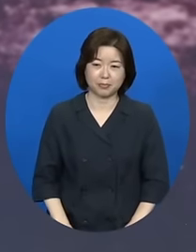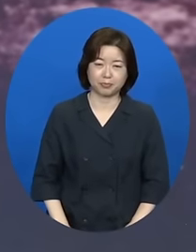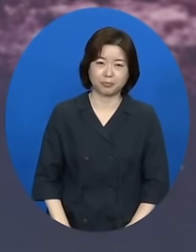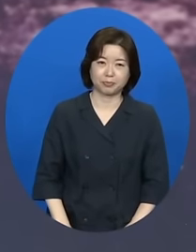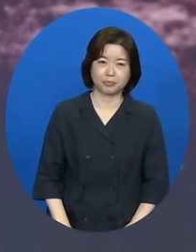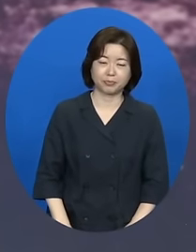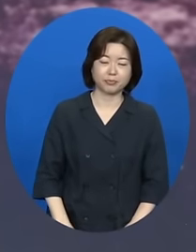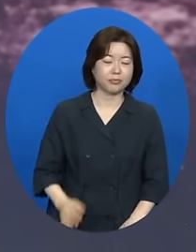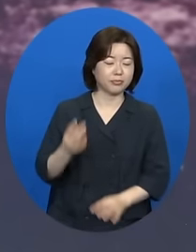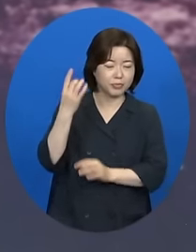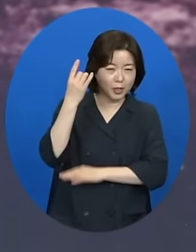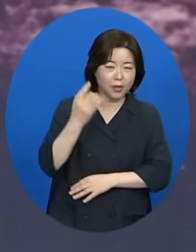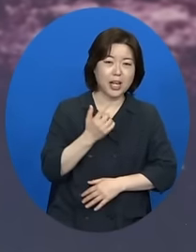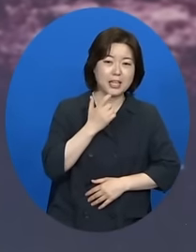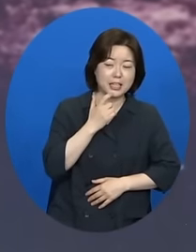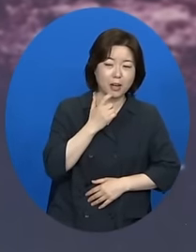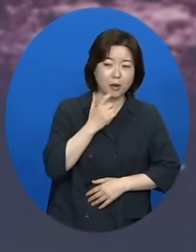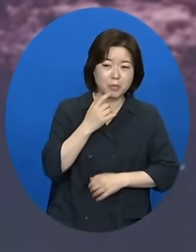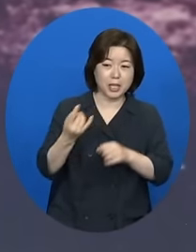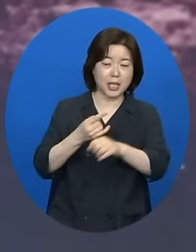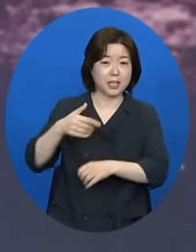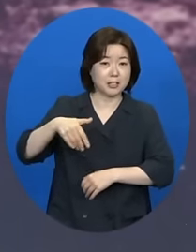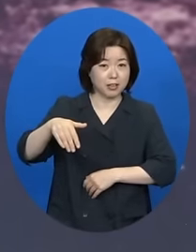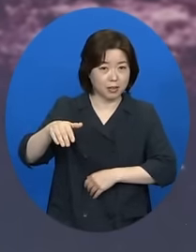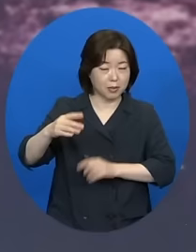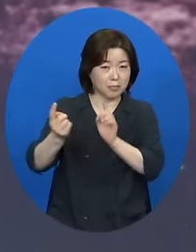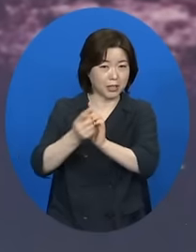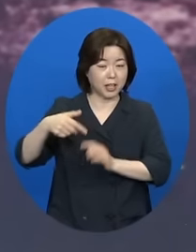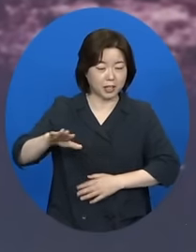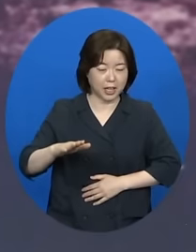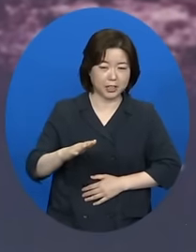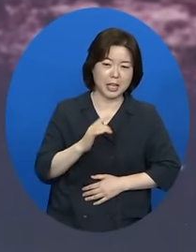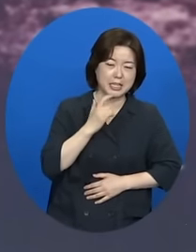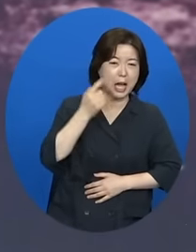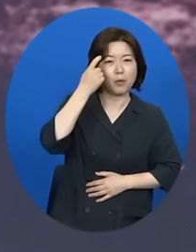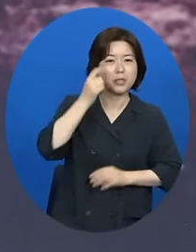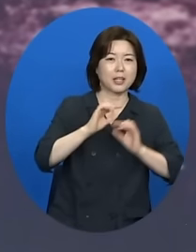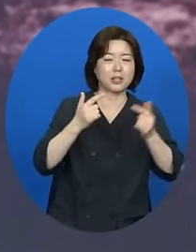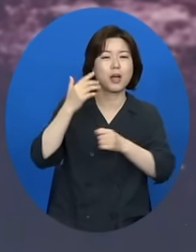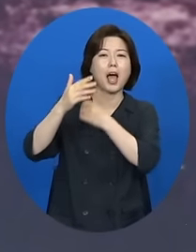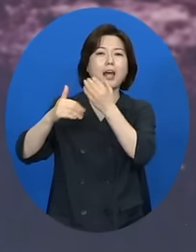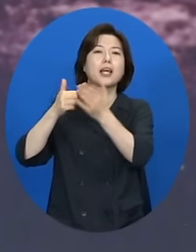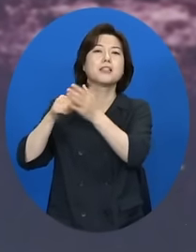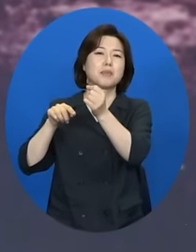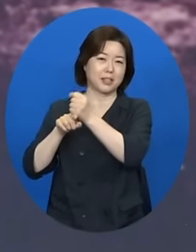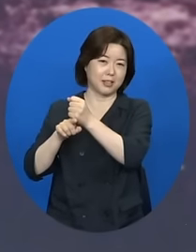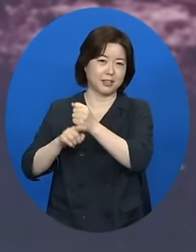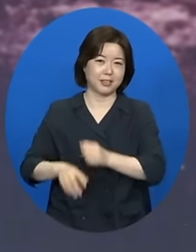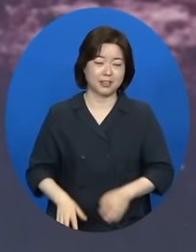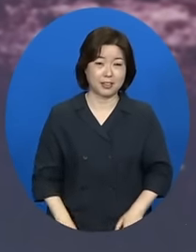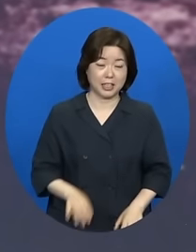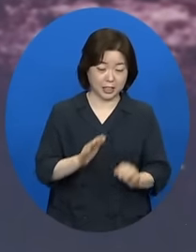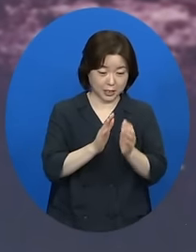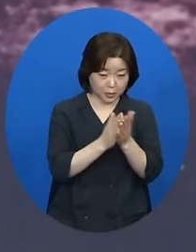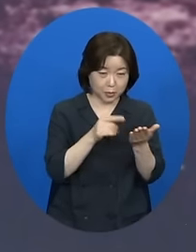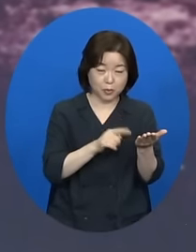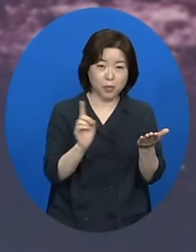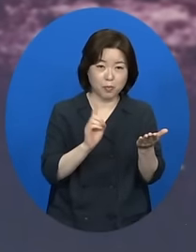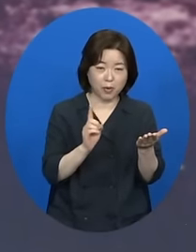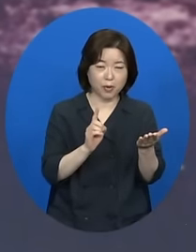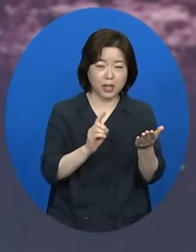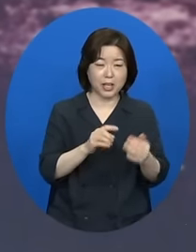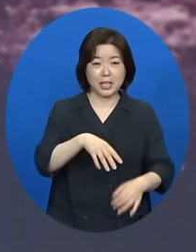것은 하나님의 아이디어였지 완전히 야곱의 것은 아니었습니다. 그게 어디에 나오냐면